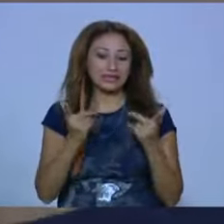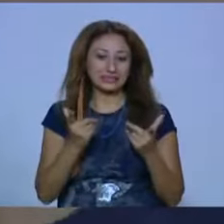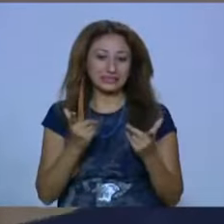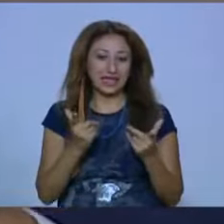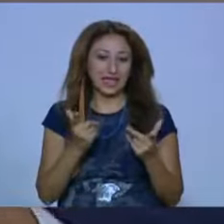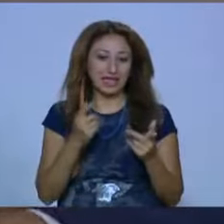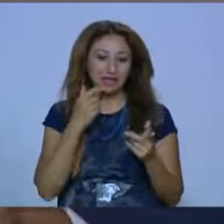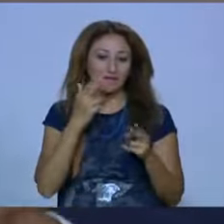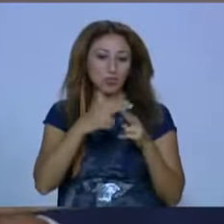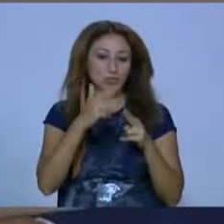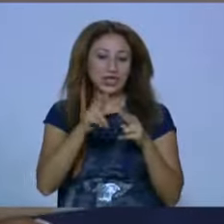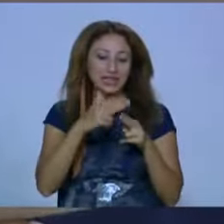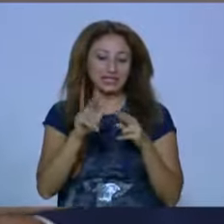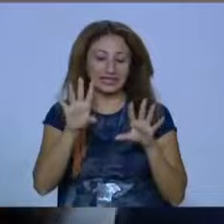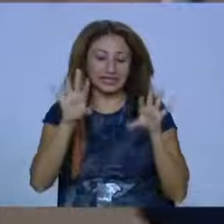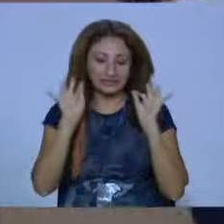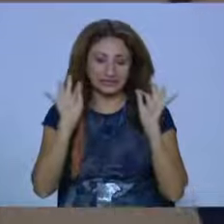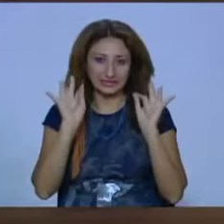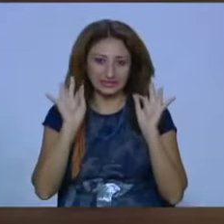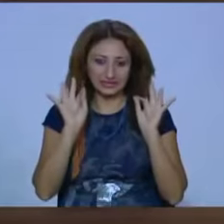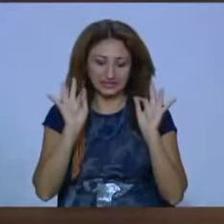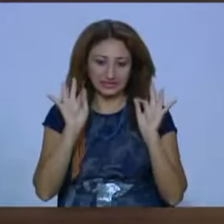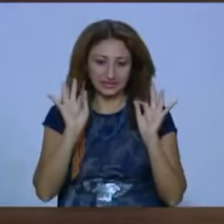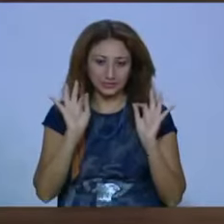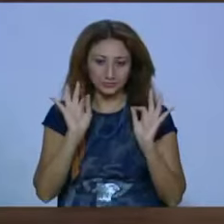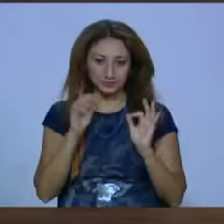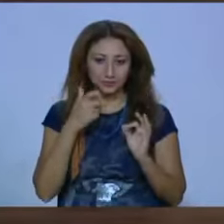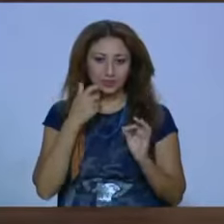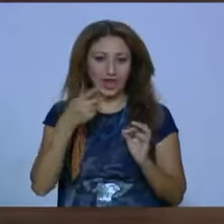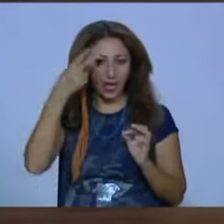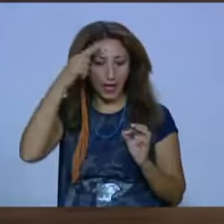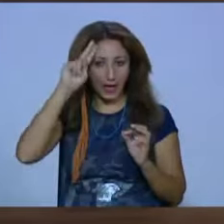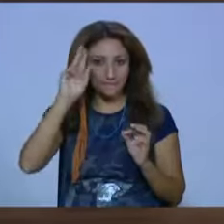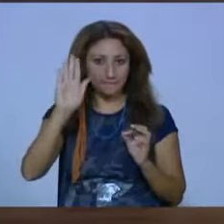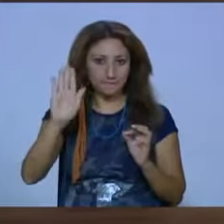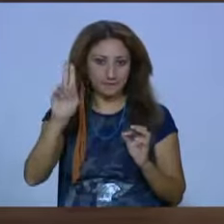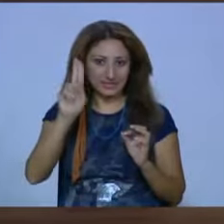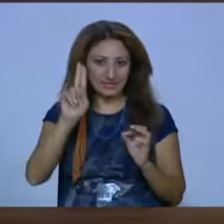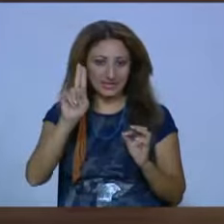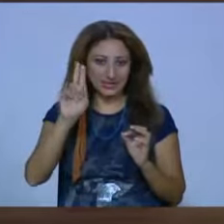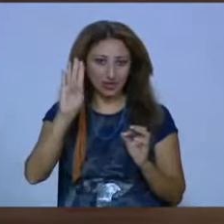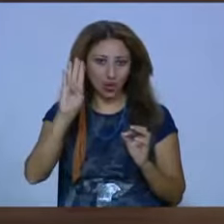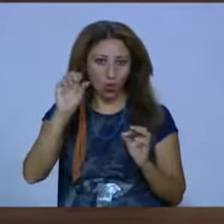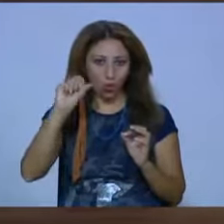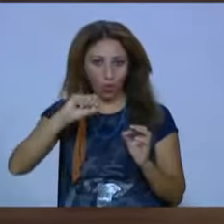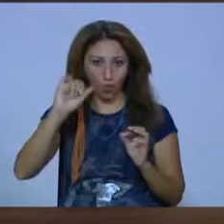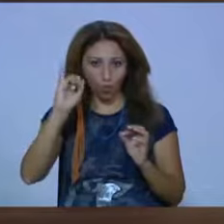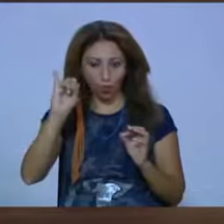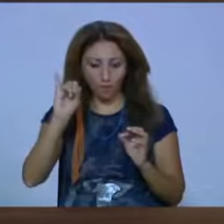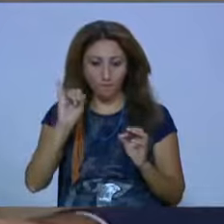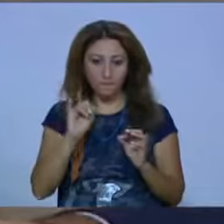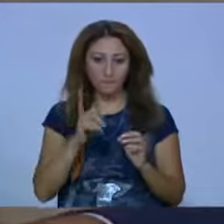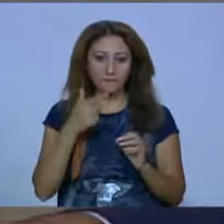في الدراما أو أساساً ده أول سيت كوم نسميه. صحيح. حصل. وكمان أول ميكنج يتعمل حلقات